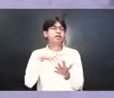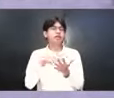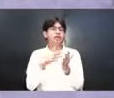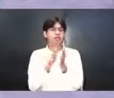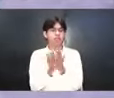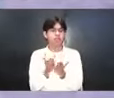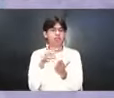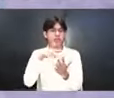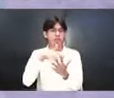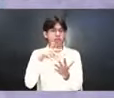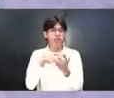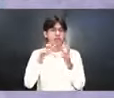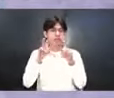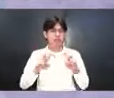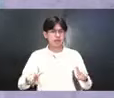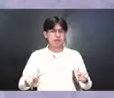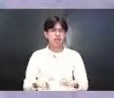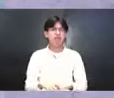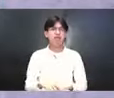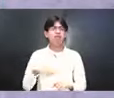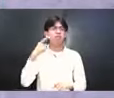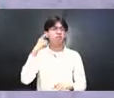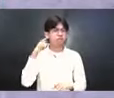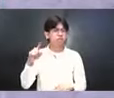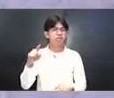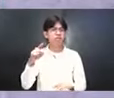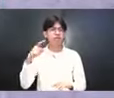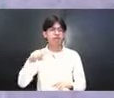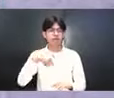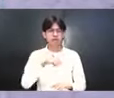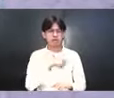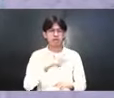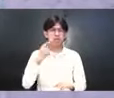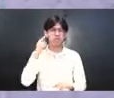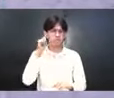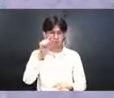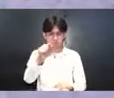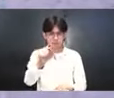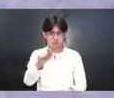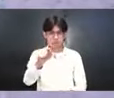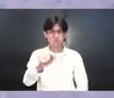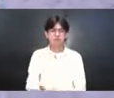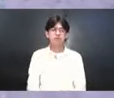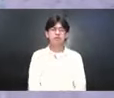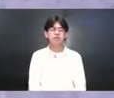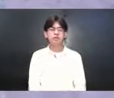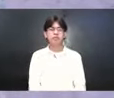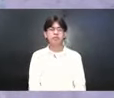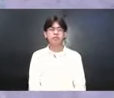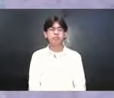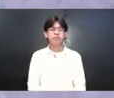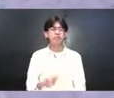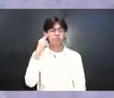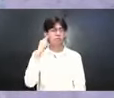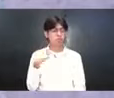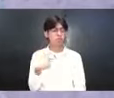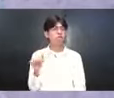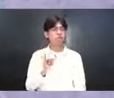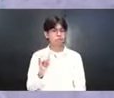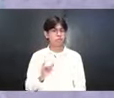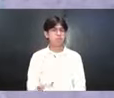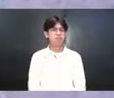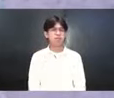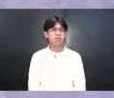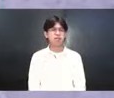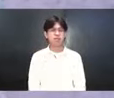linggo ay para sa iyo. Para sa akin, para